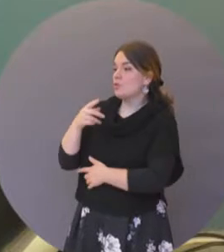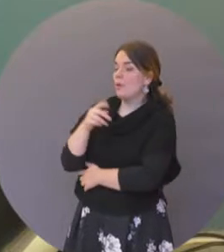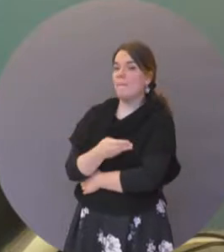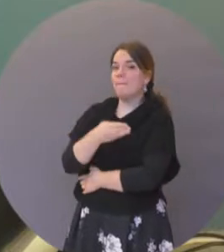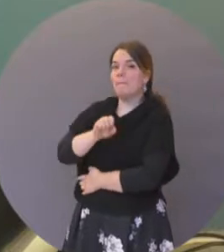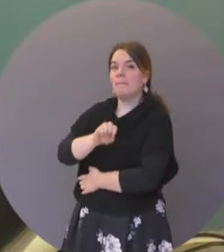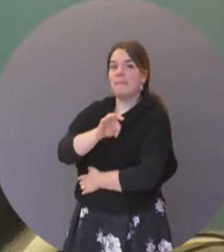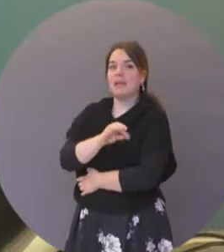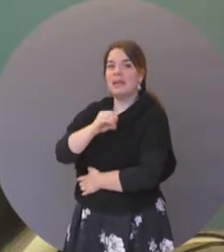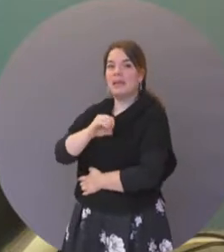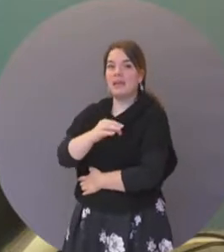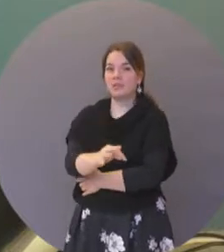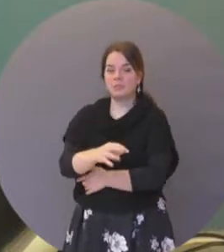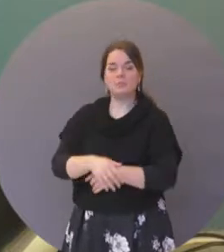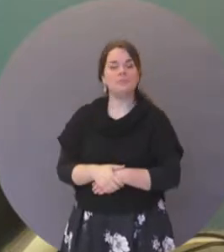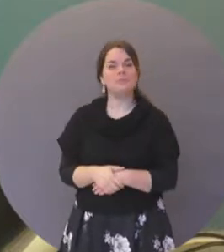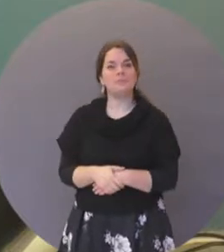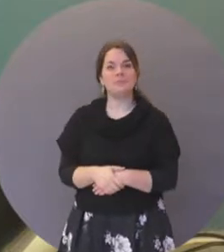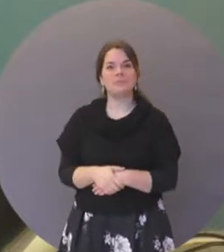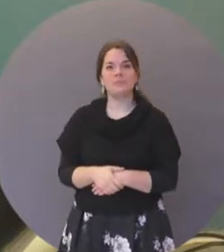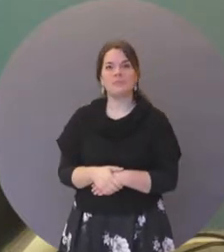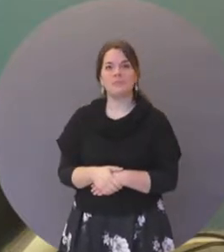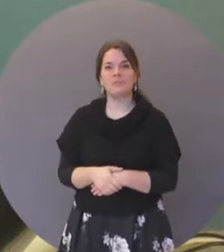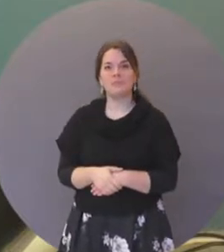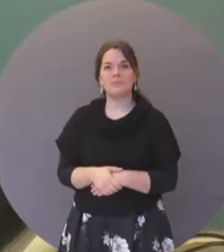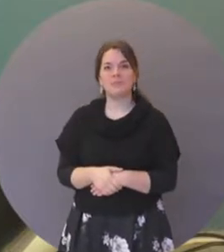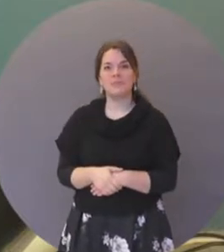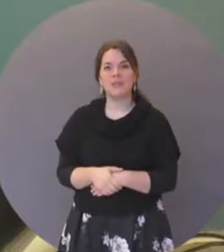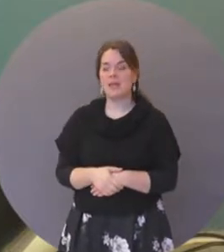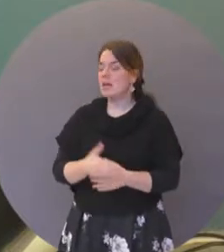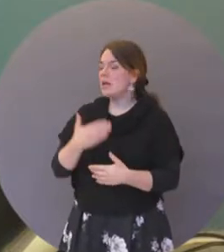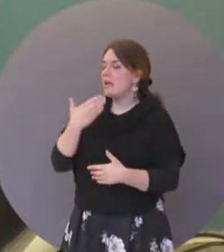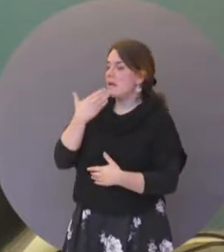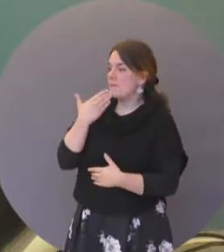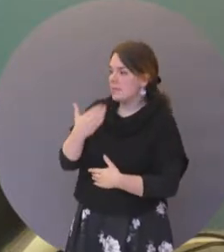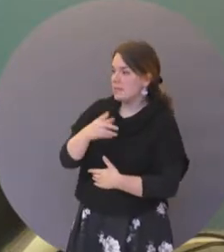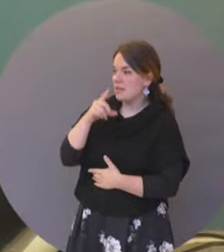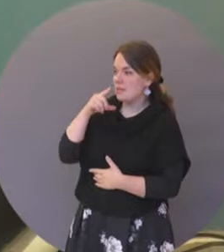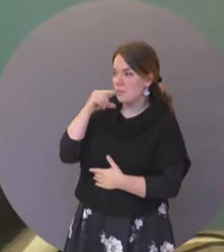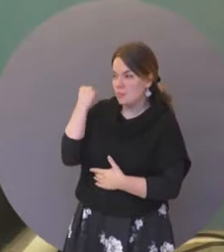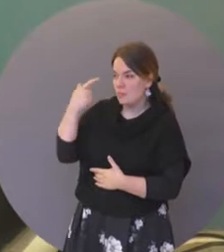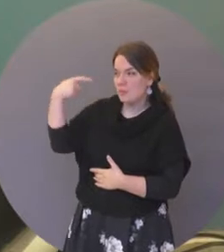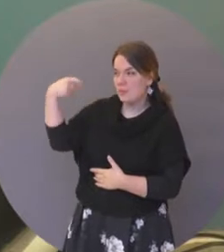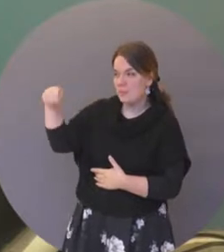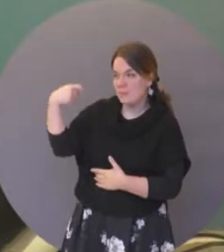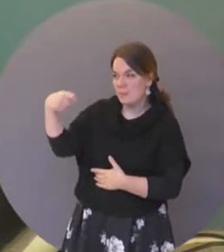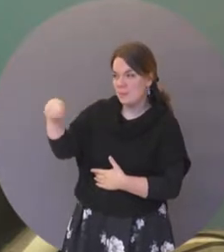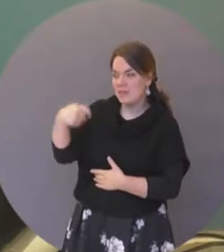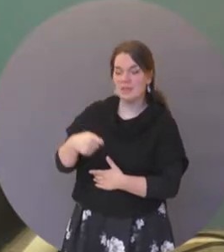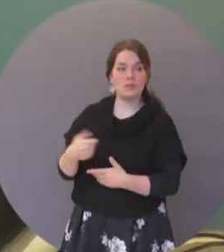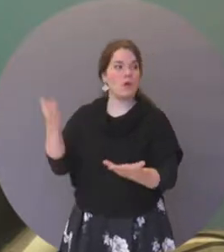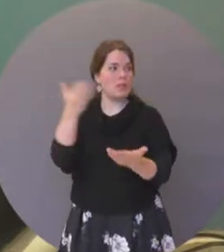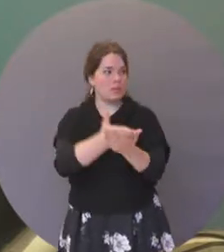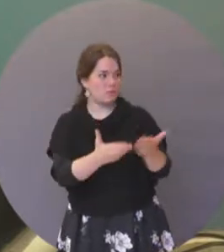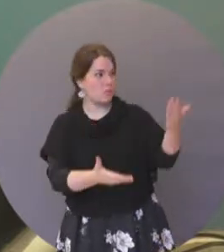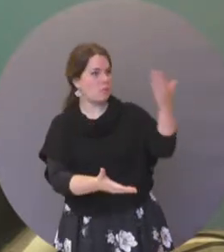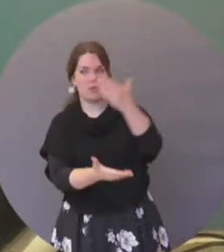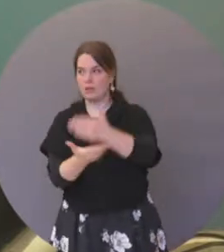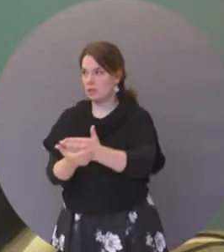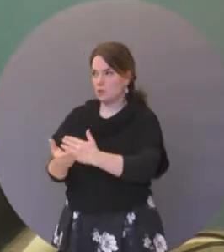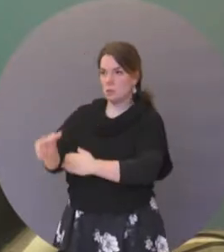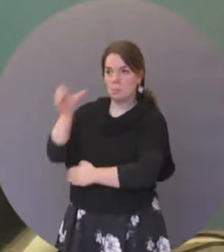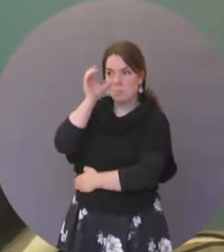s'il vous plaît merci monsieur le Président merci pour vos diverses interventions je